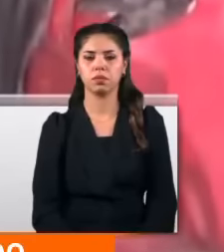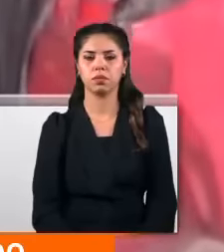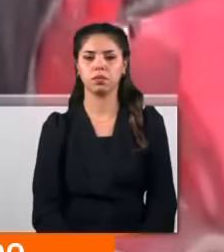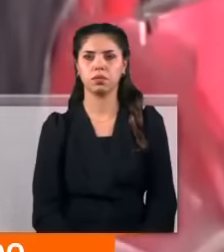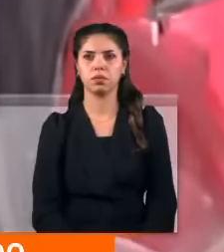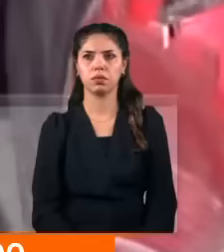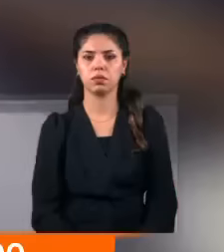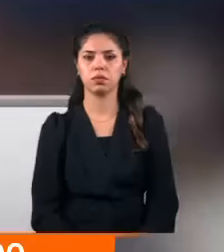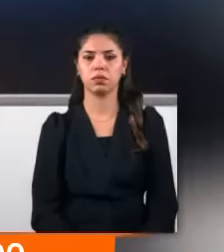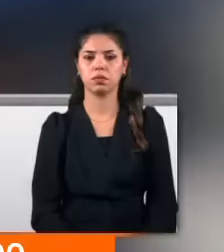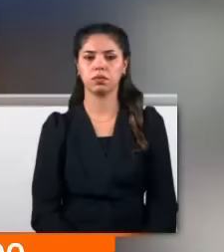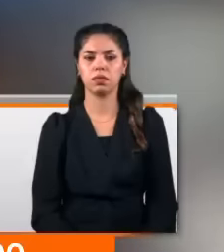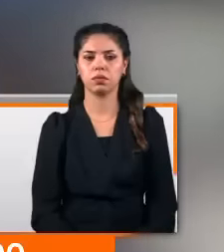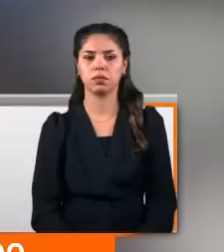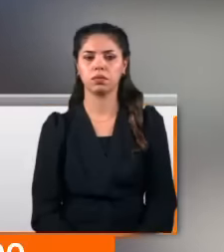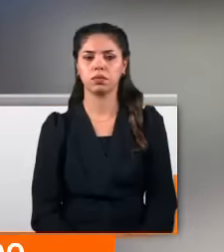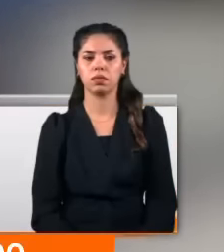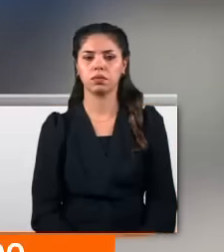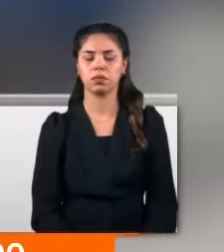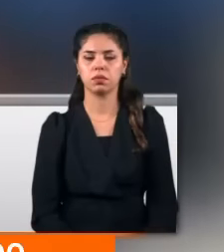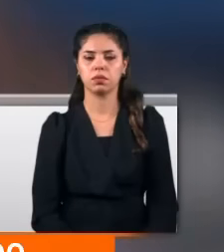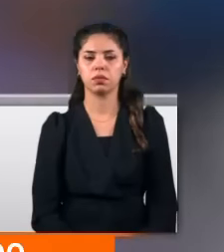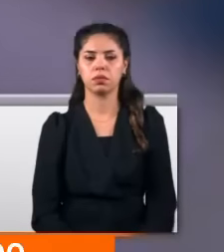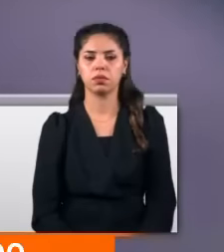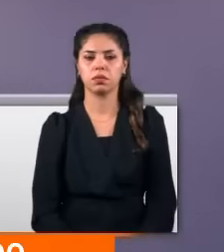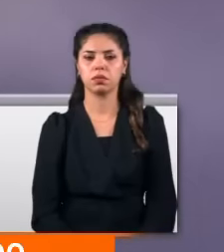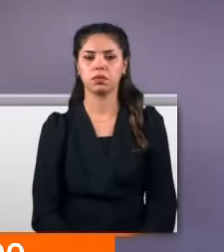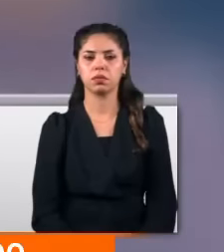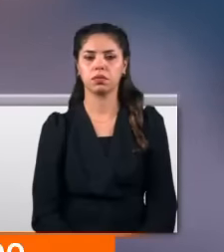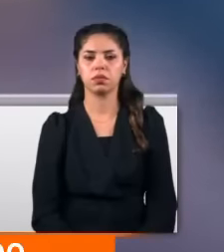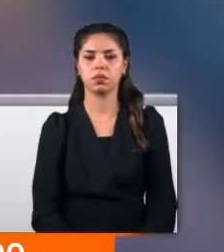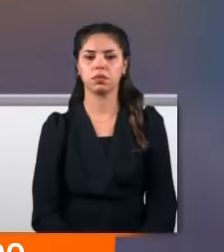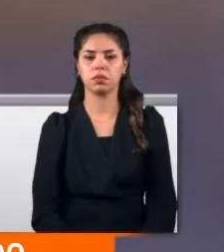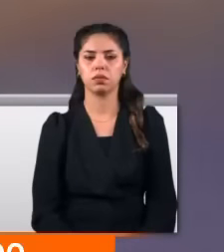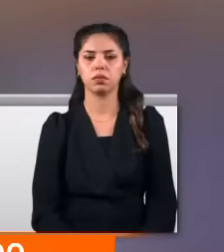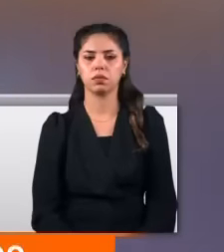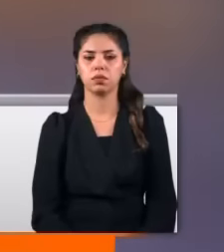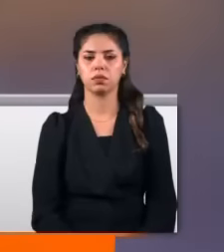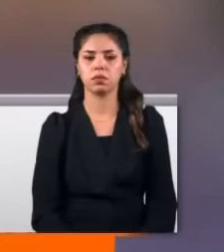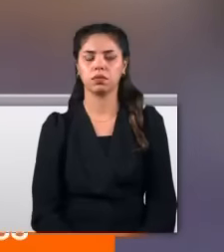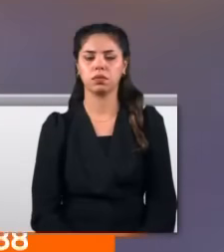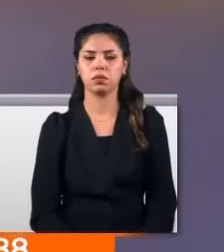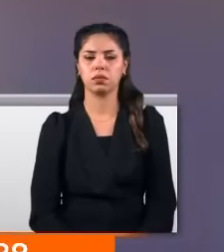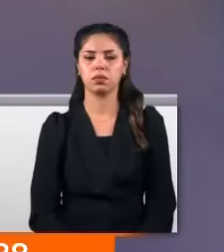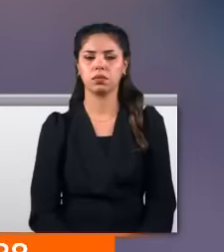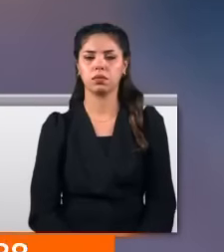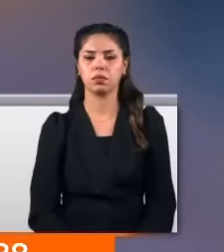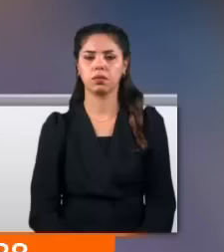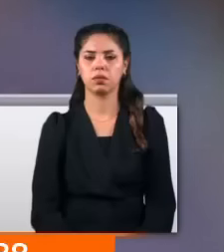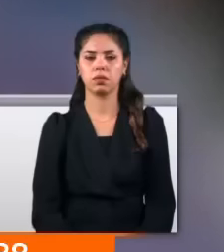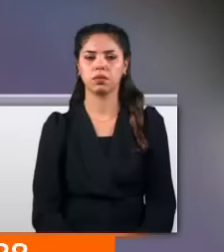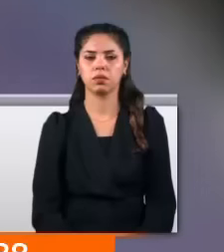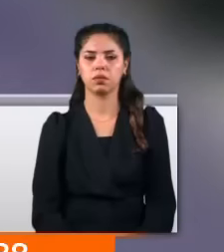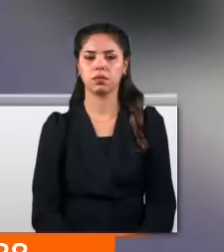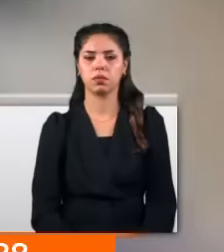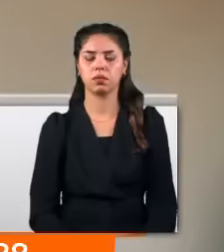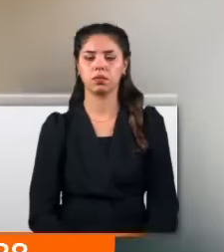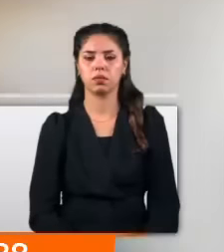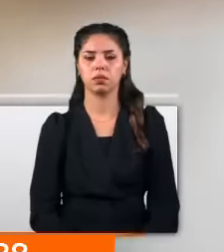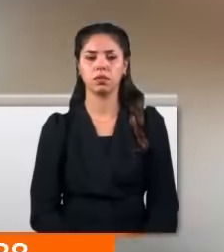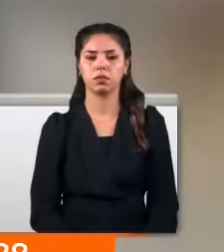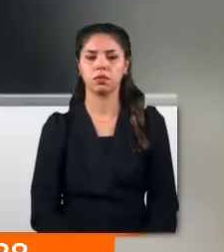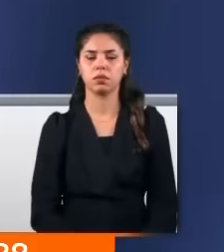kimse görmemiş artık. Evet, yani köy hepsi ayaklanmış, arıyorlar, bulamıyorlar. Dedim ben komutanım diye. Daha yeni beni aracı,